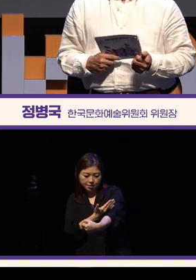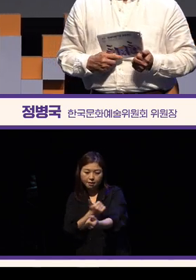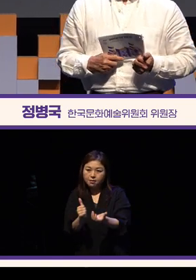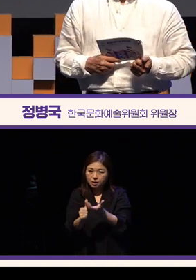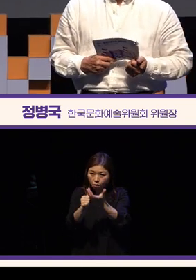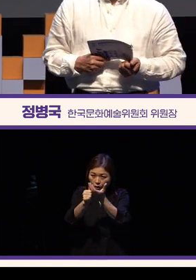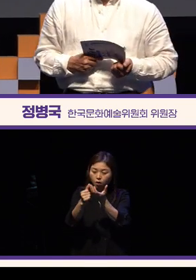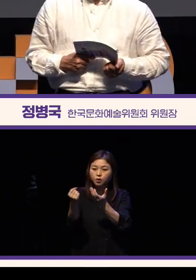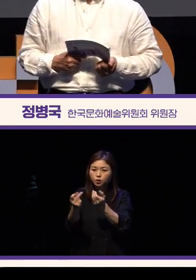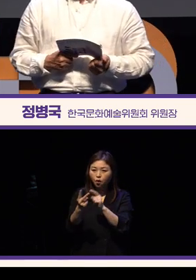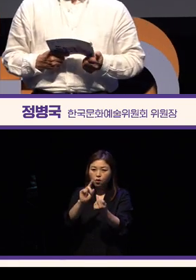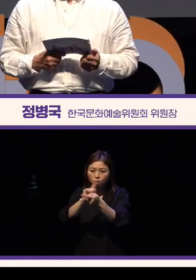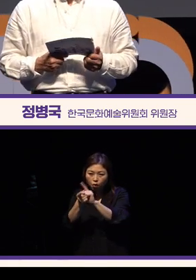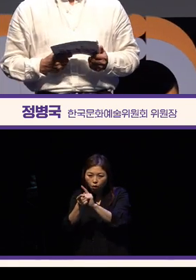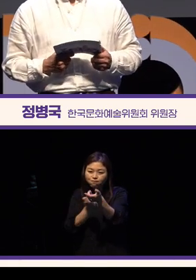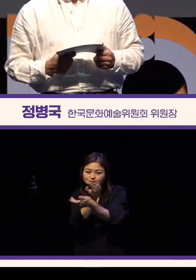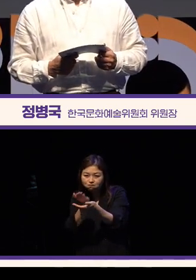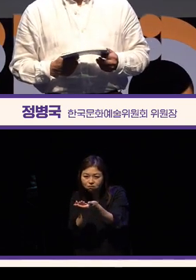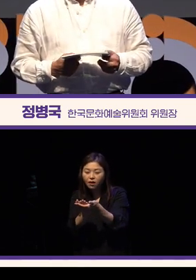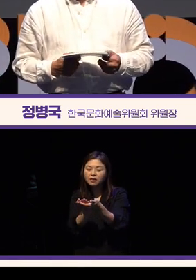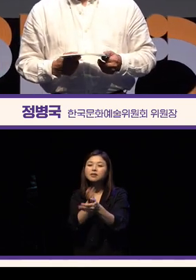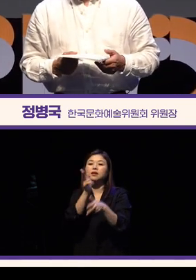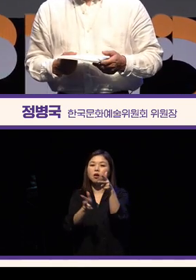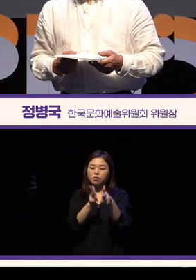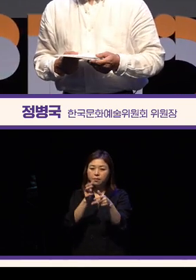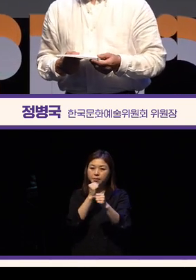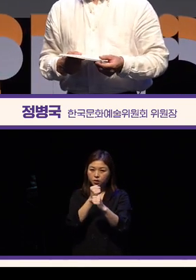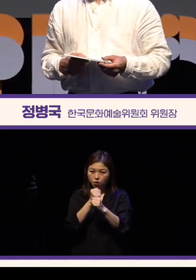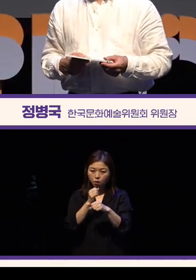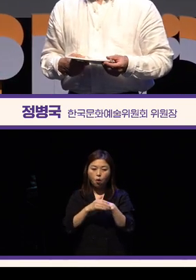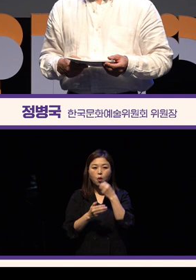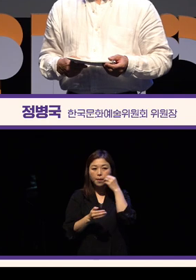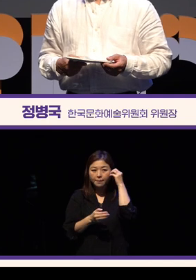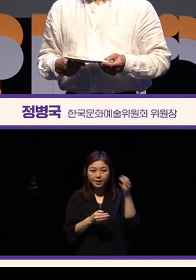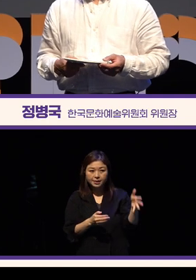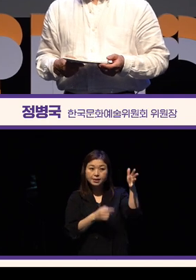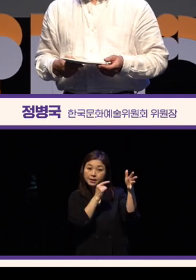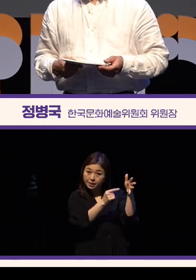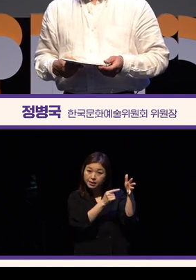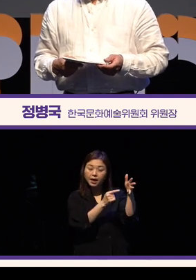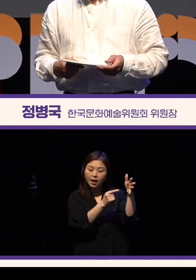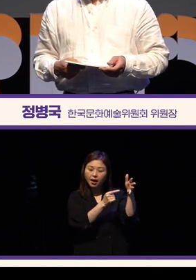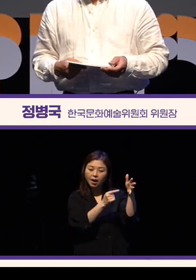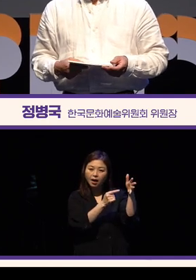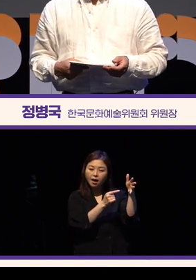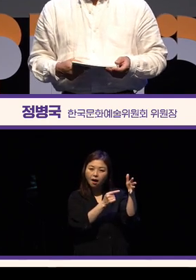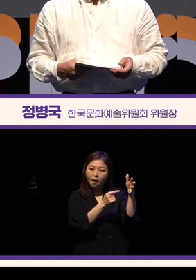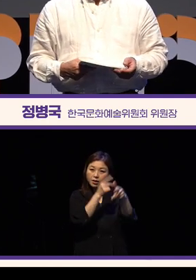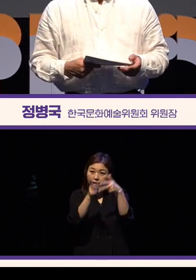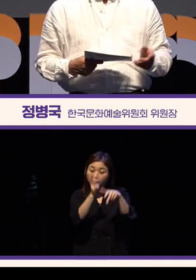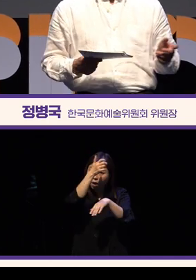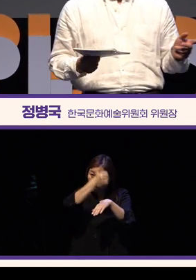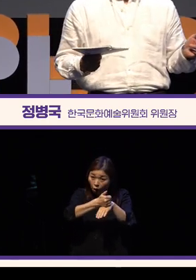있는 다양한 프로그램을 운영하고 홈페이지 등의 지원 사업 결과물을 공유해서